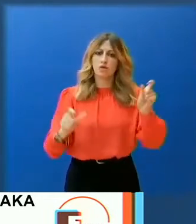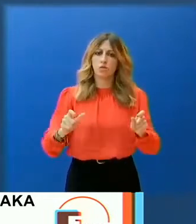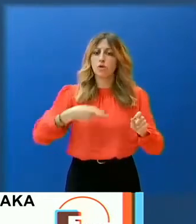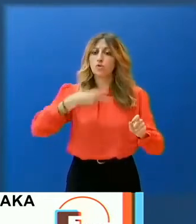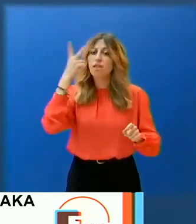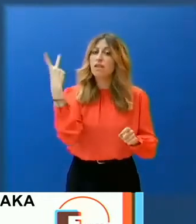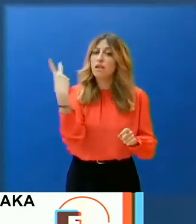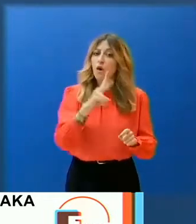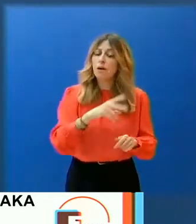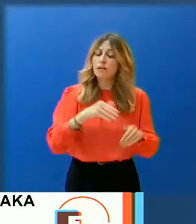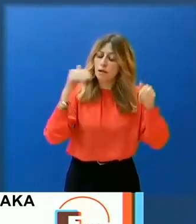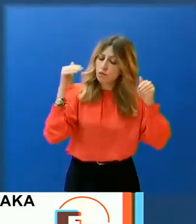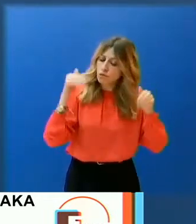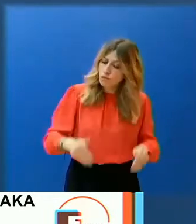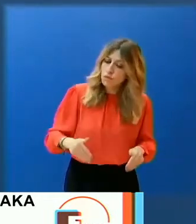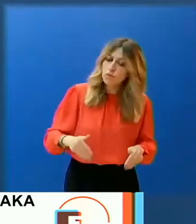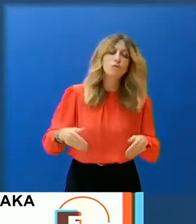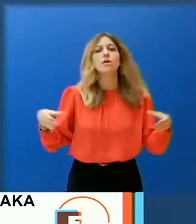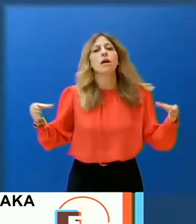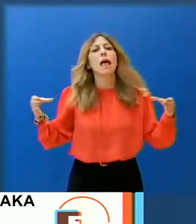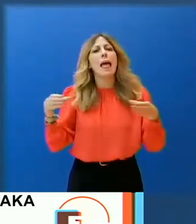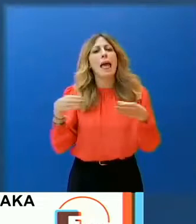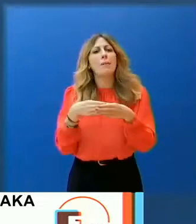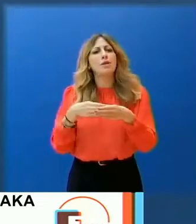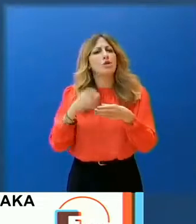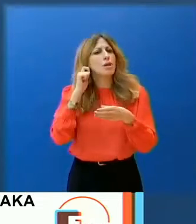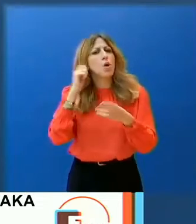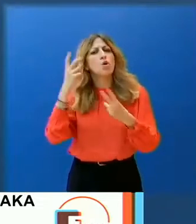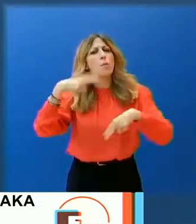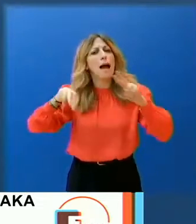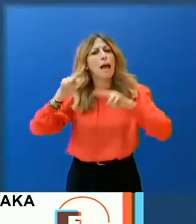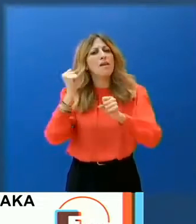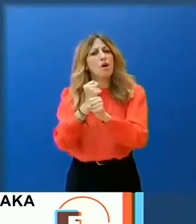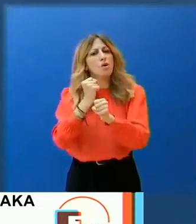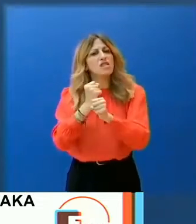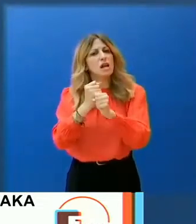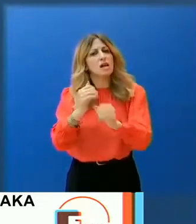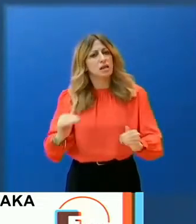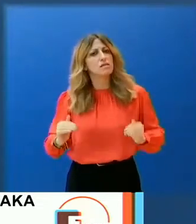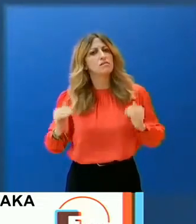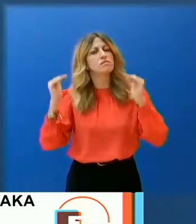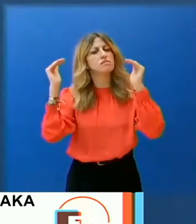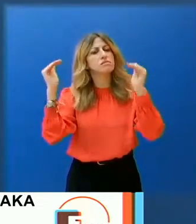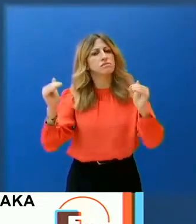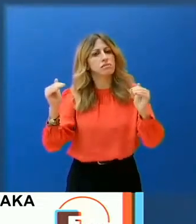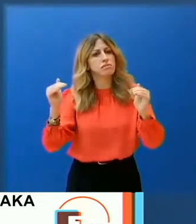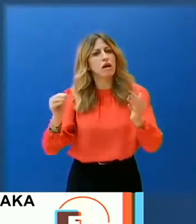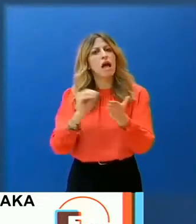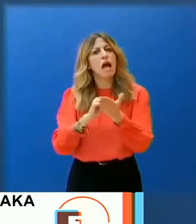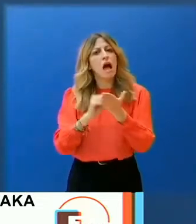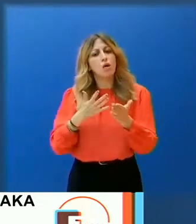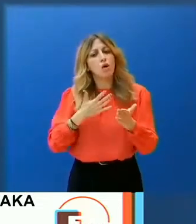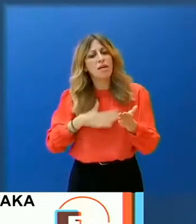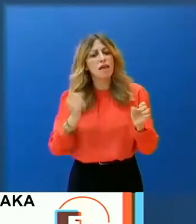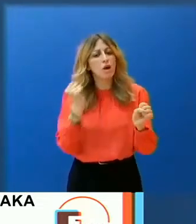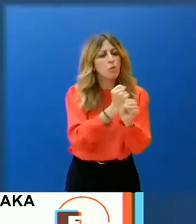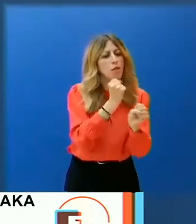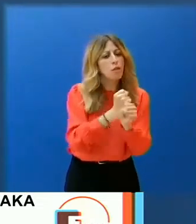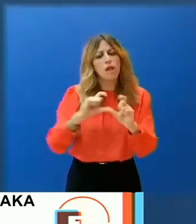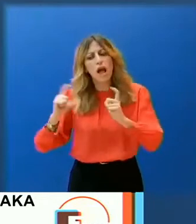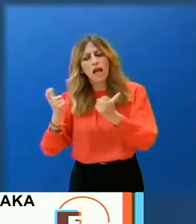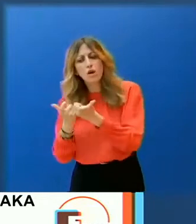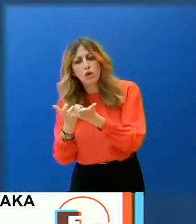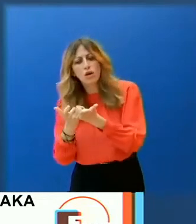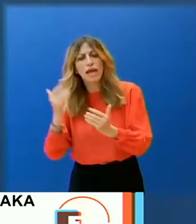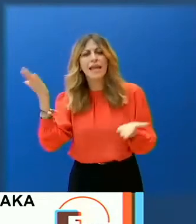εργασίας. Προωθεί την ισορροπία μεταξύ οικογενειακής και επαγγελματικής ζωής. Διορθώνει αδικίες του παρελθόντος. Δίνει δύναμη